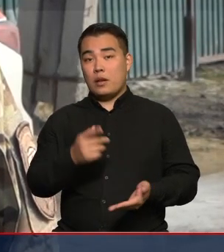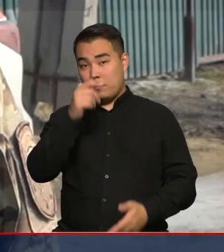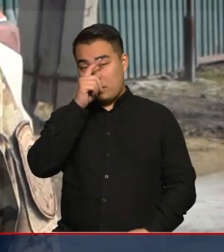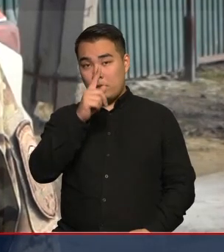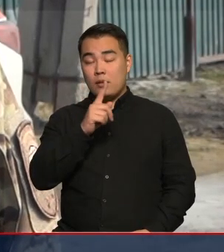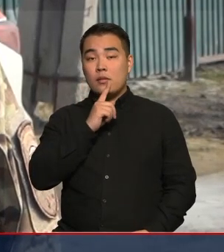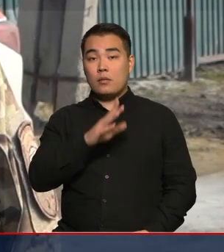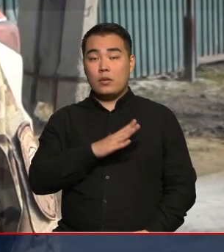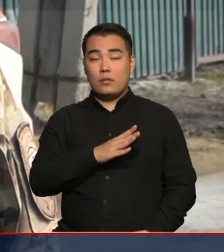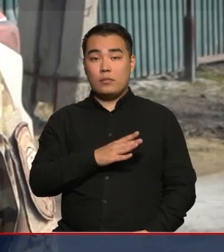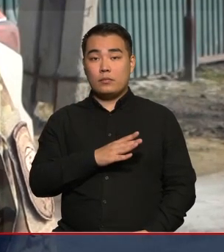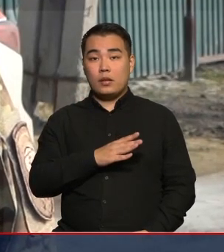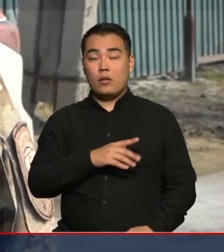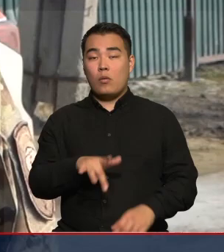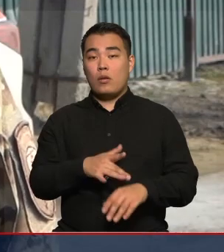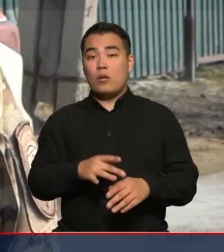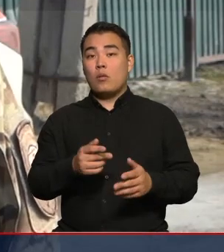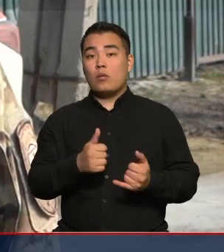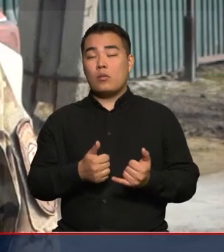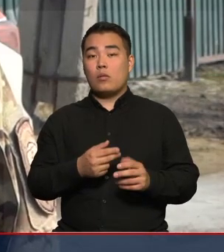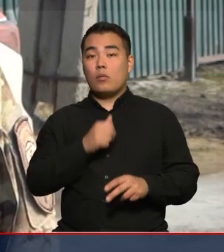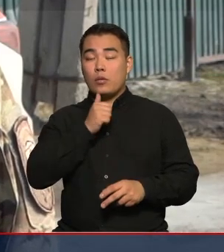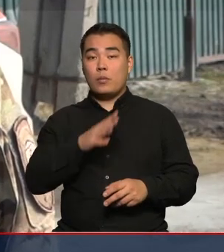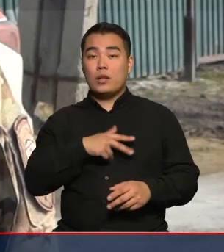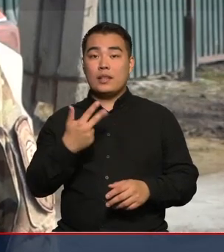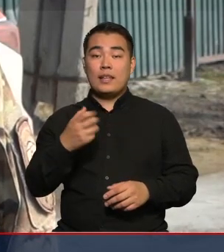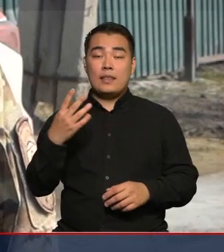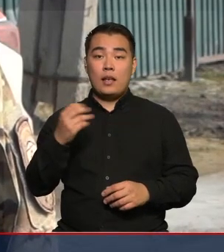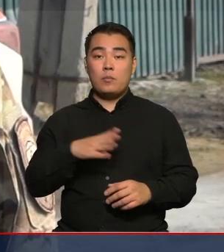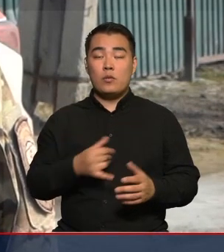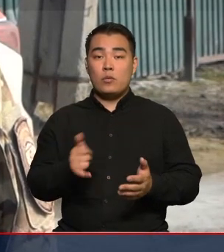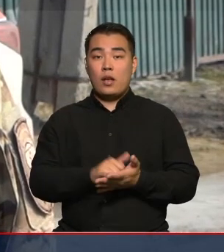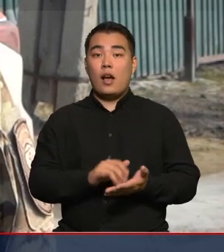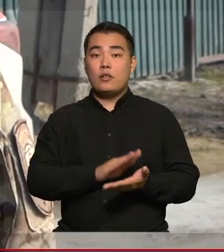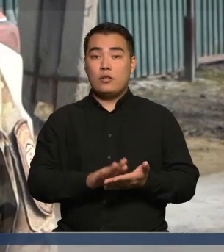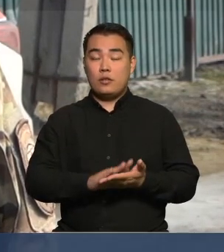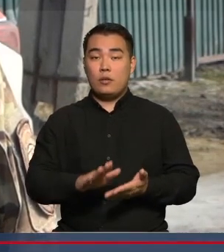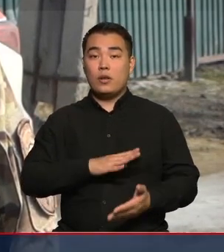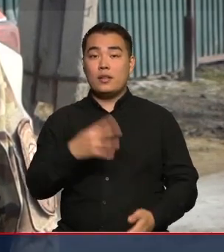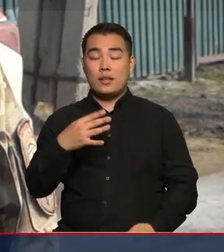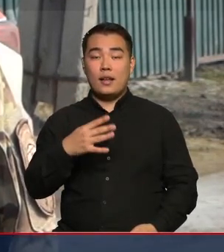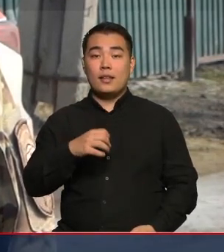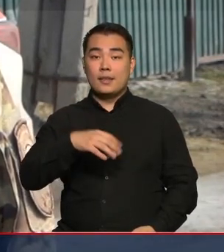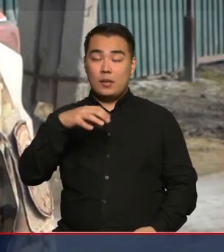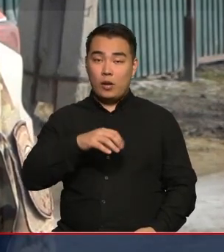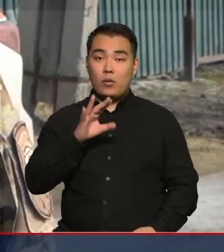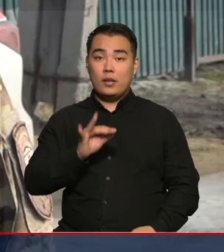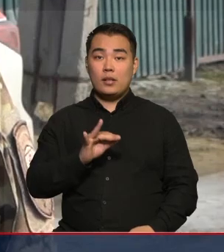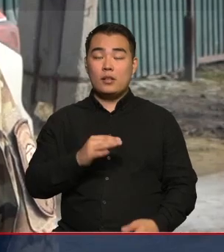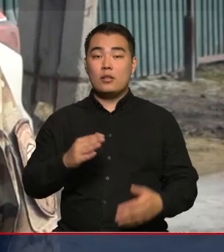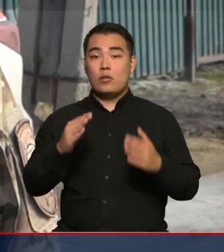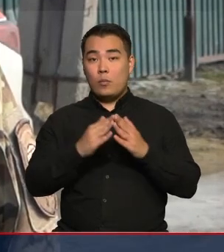безопасности участкам города Кустанай установлено более 30 датчиков, очищено более 40 дымоходов в частных жилых